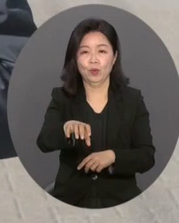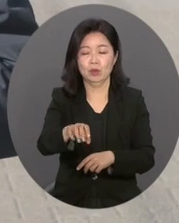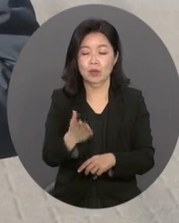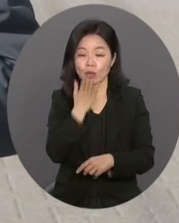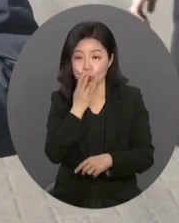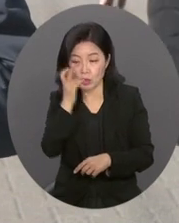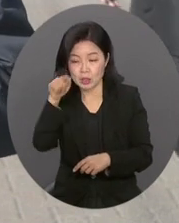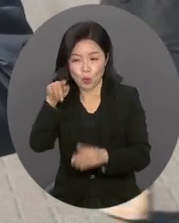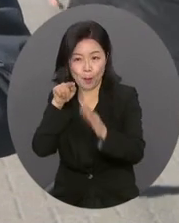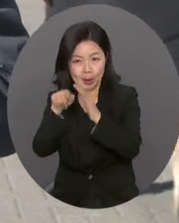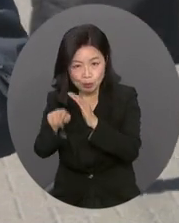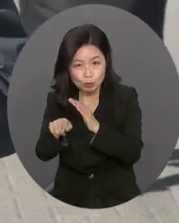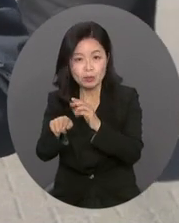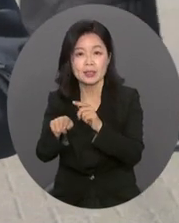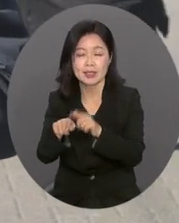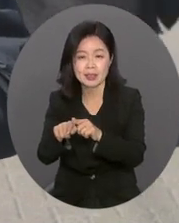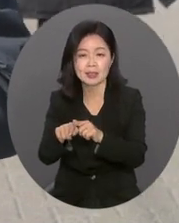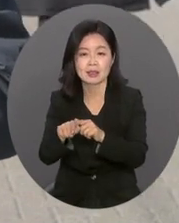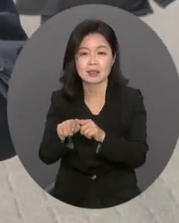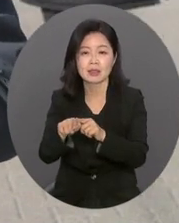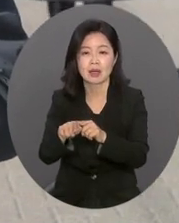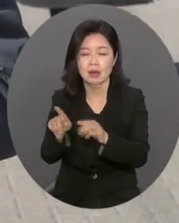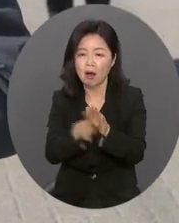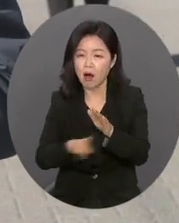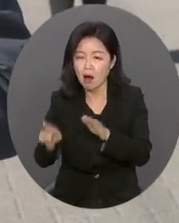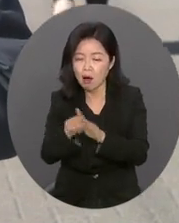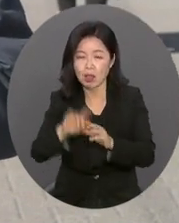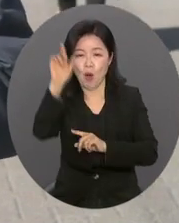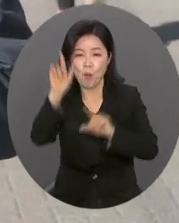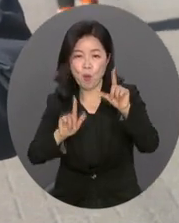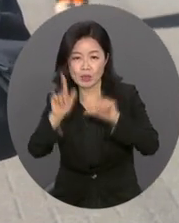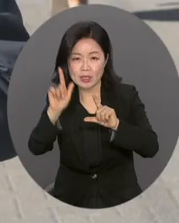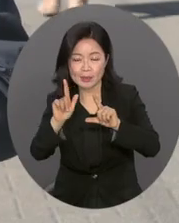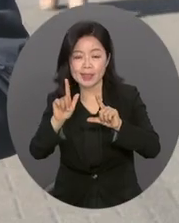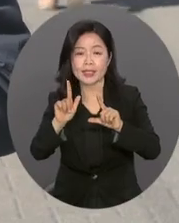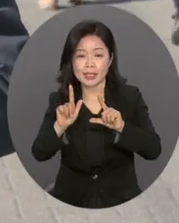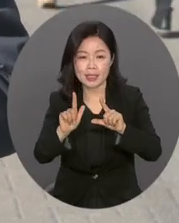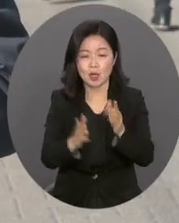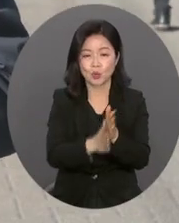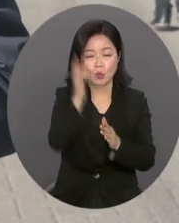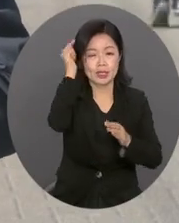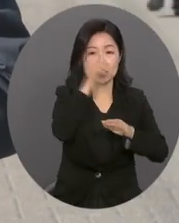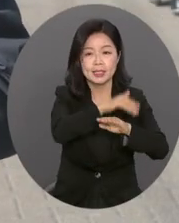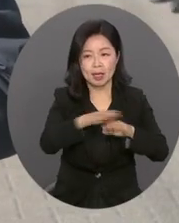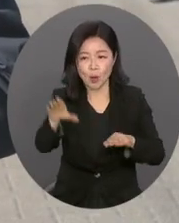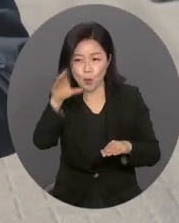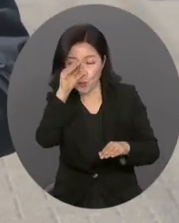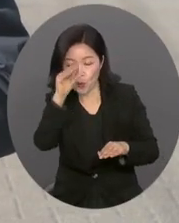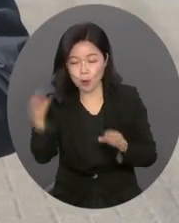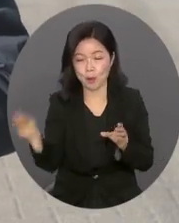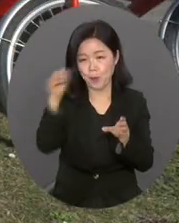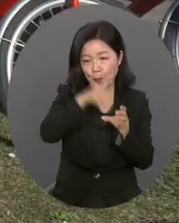이곳 독일 프라이부르크의 이른바 대자보 도시 선진 사례를 이번 정원 박람회 이후 도시계획에 상당 부분